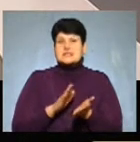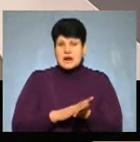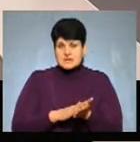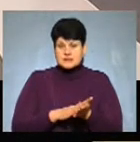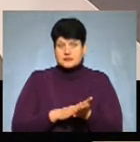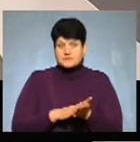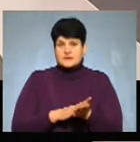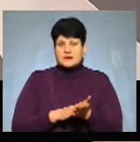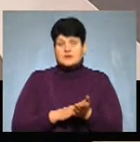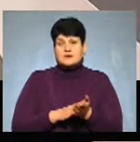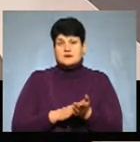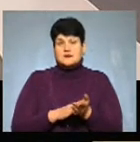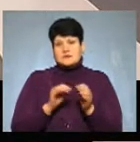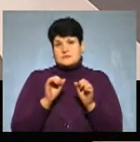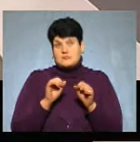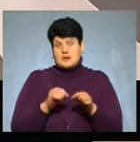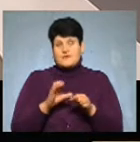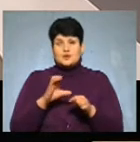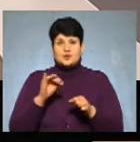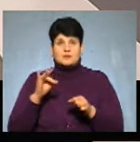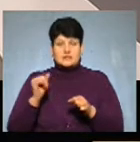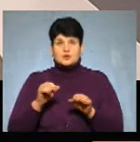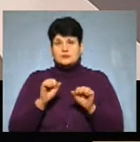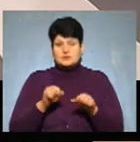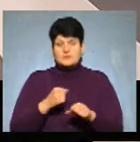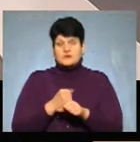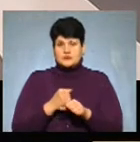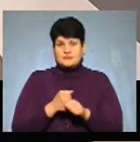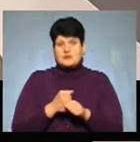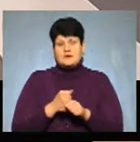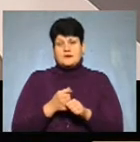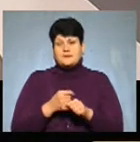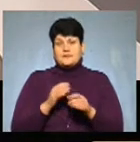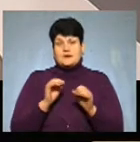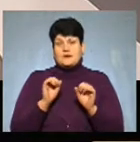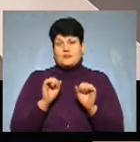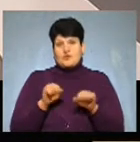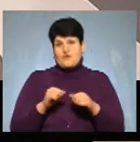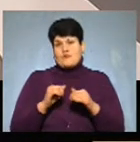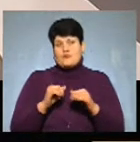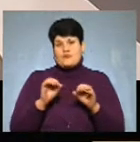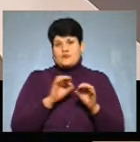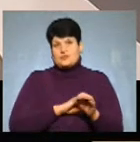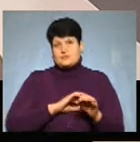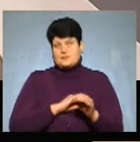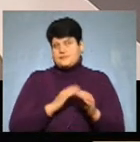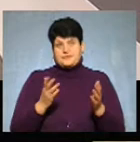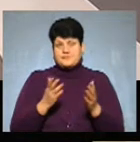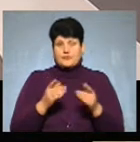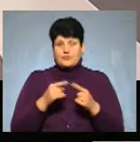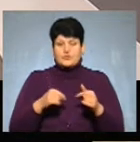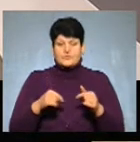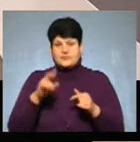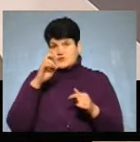для правосуб'єктності, тобто для змоги працювати в правовому полі держави. А так, наші релігійні